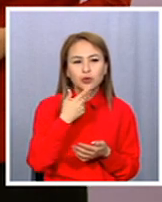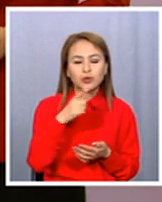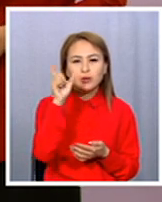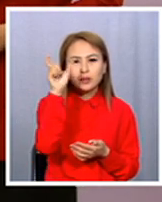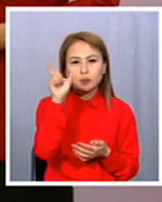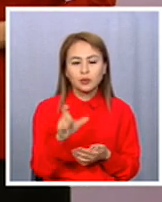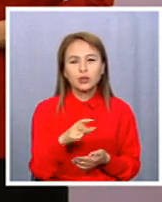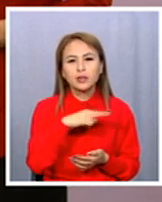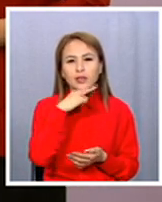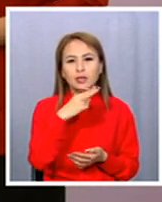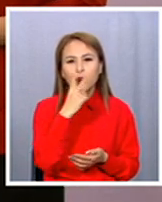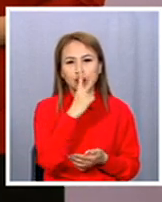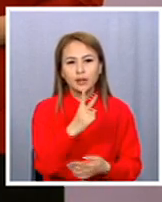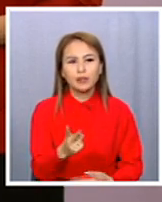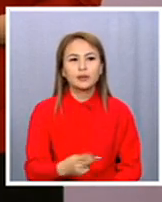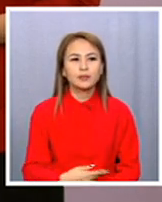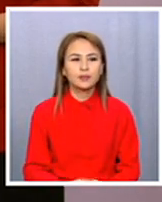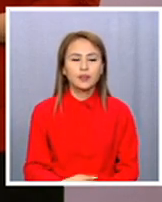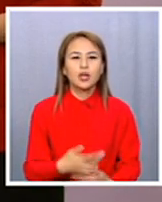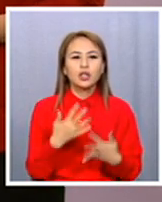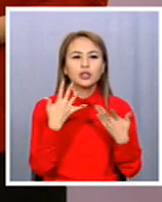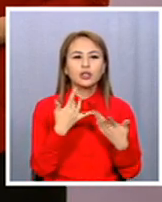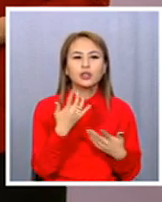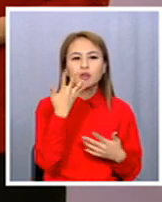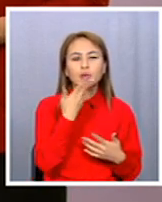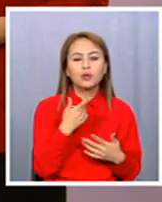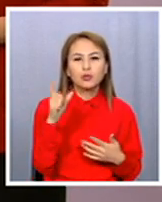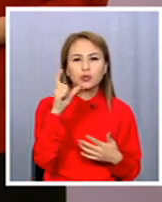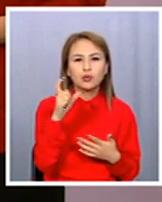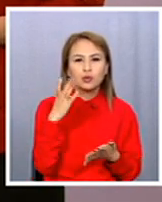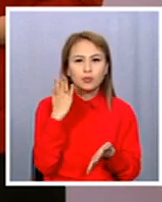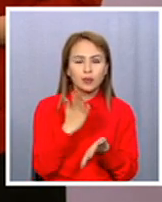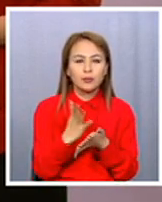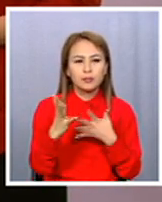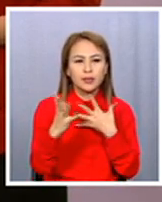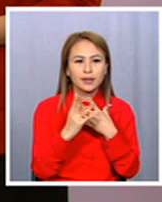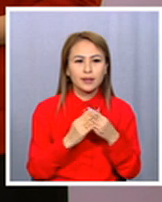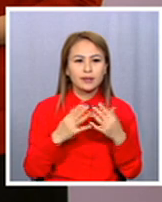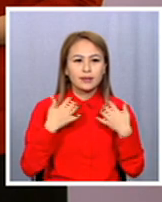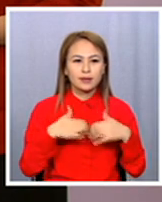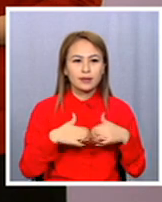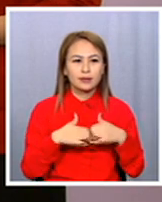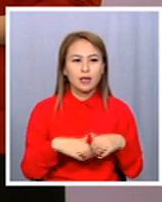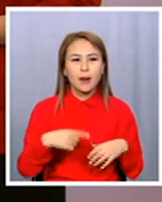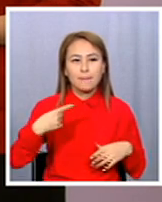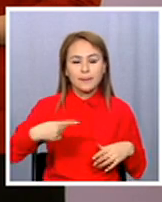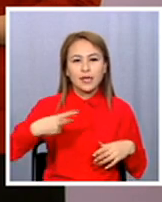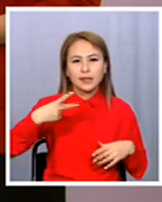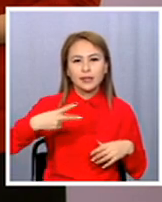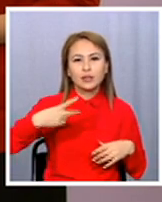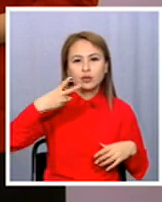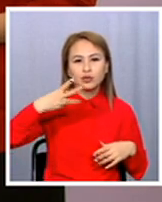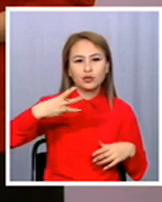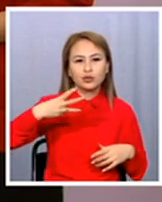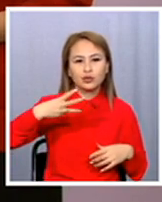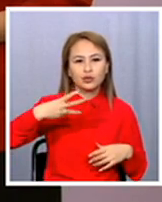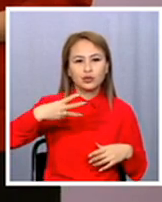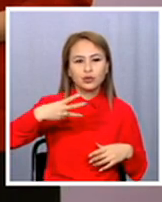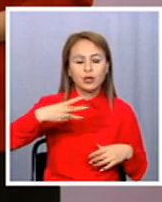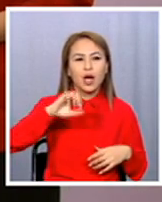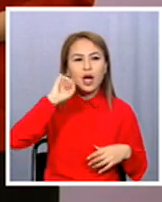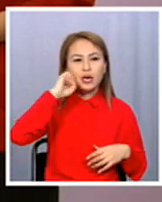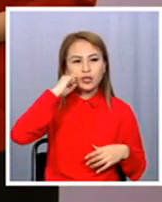бұрыштарға назар аударайық. Неше көк түсті тік төрт бұрыш бар? Бірге санайық. 1, 2, 3.